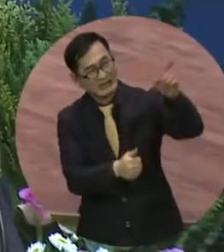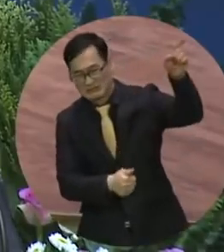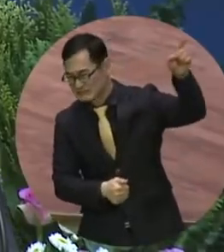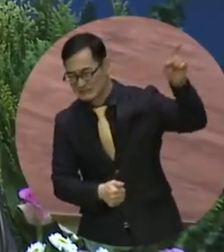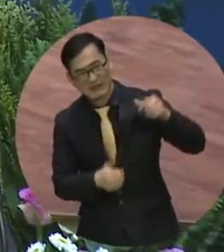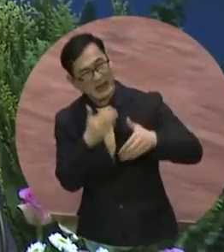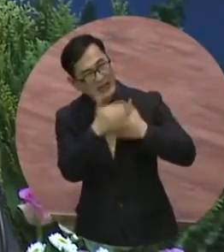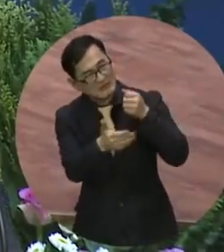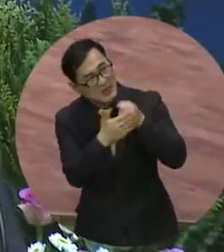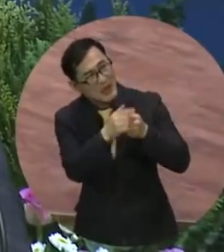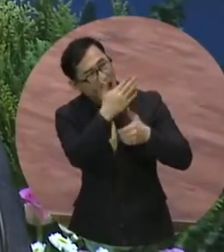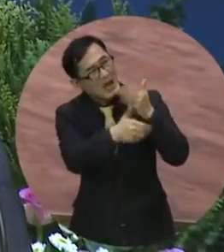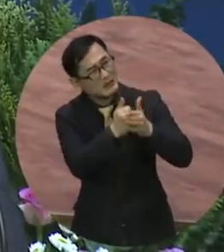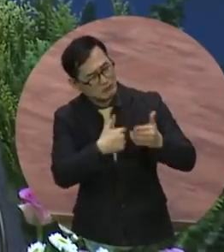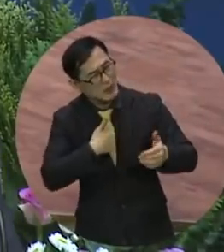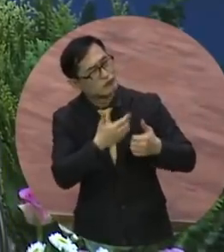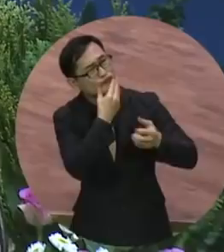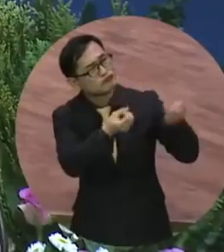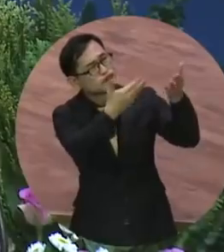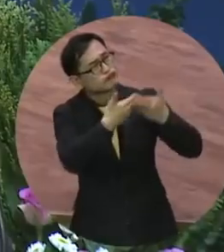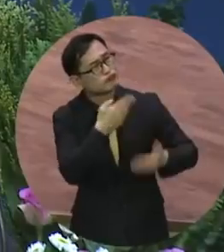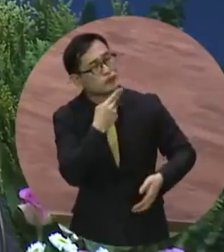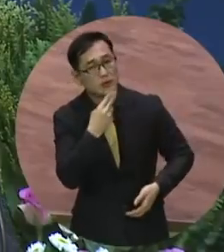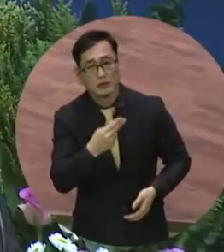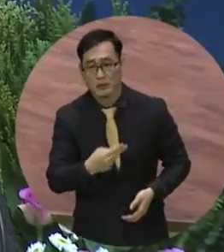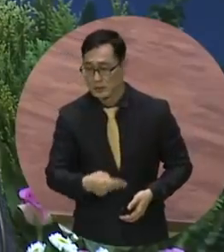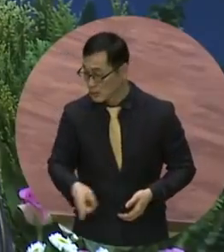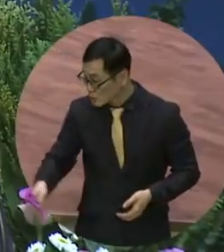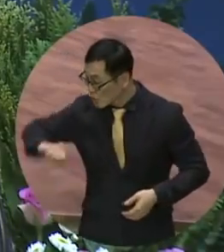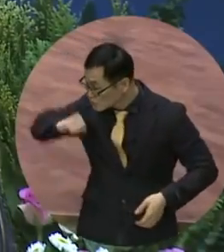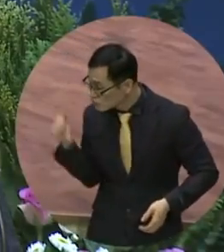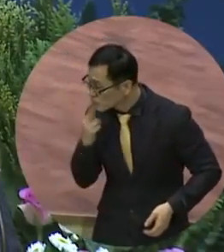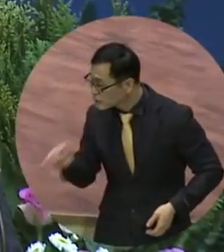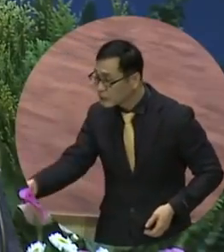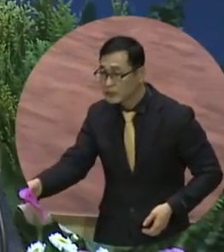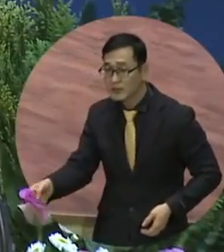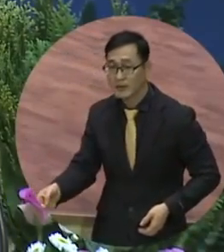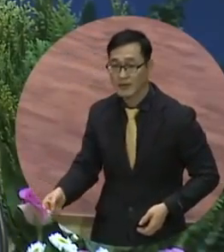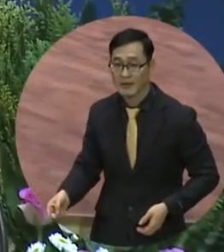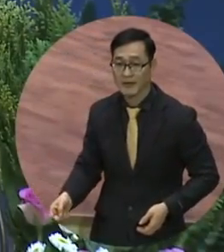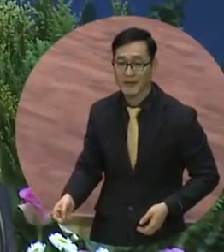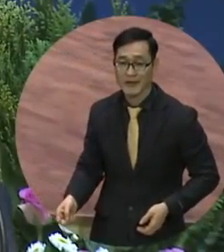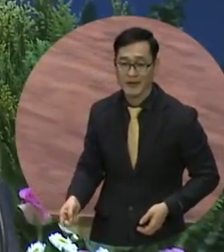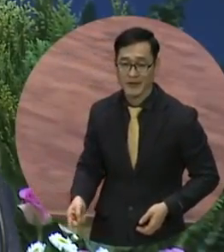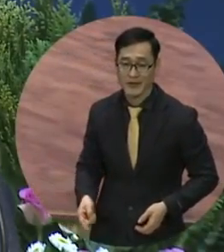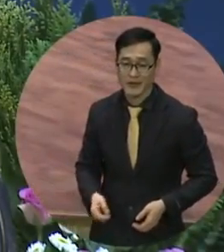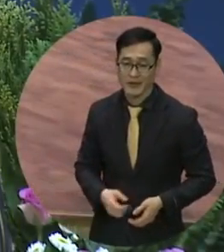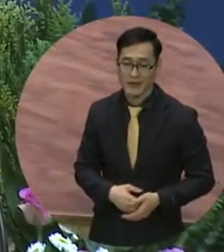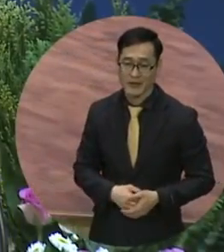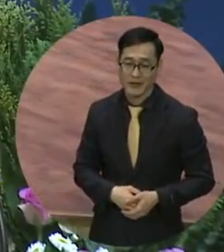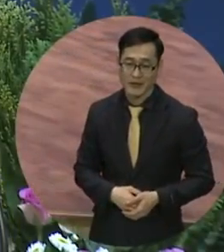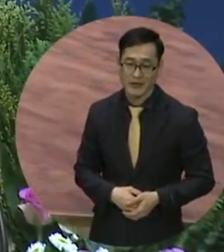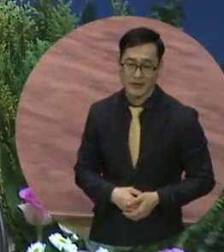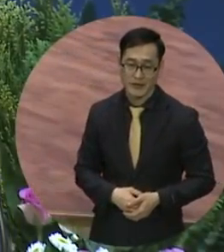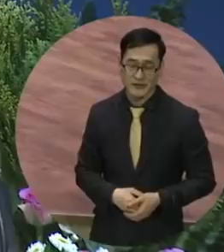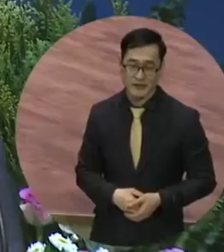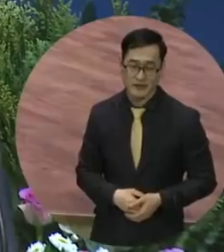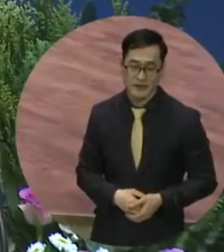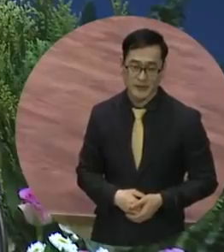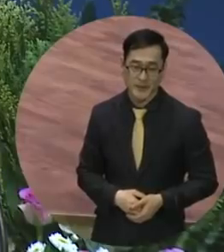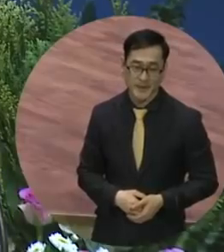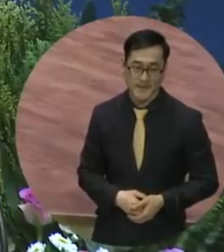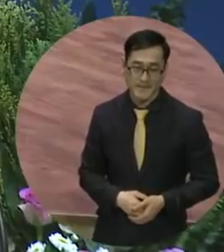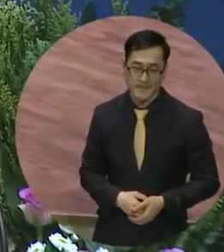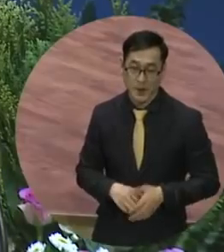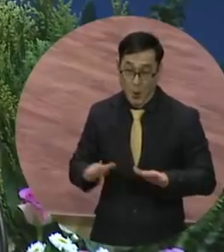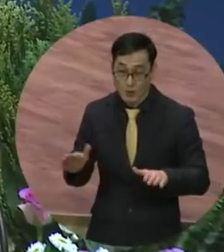없어. 이해가 안 돼도 말씀에 순종하면서 그렇게 따라간 적이 없단 말이에요. 그러니까 계속 어려운 거예요. 자, 오늘부터 여러분